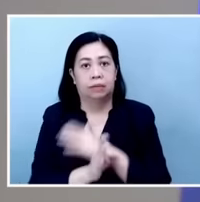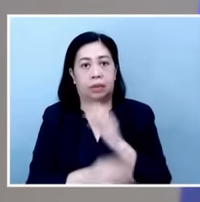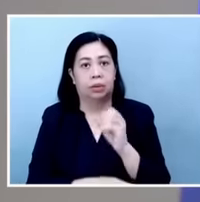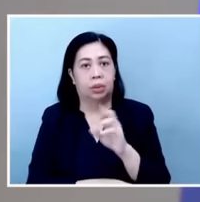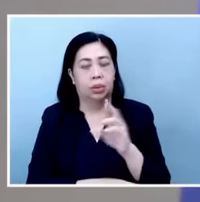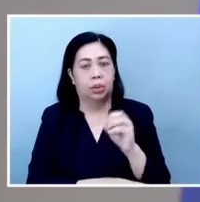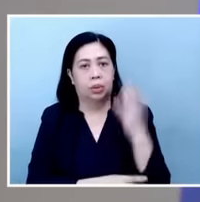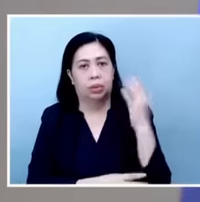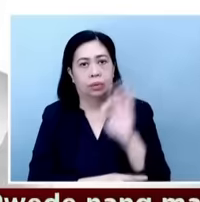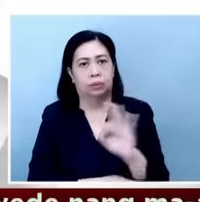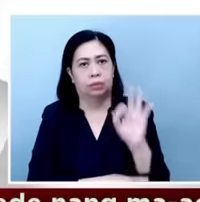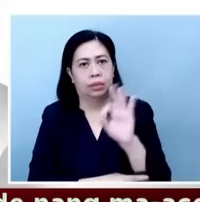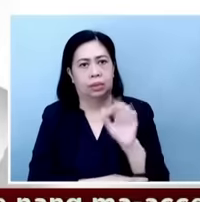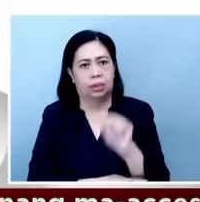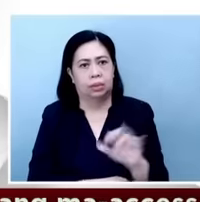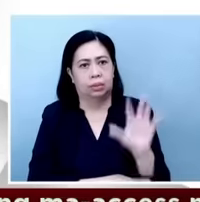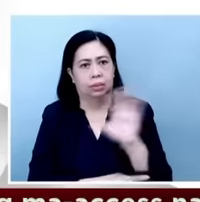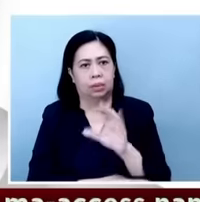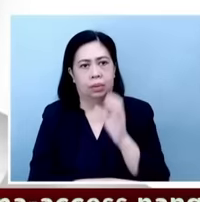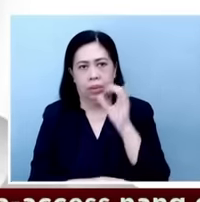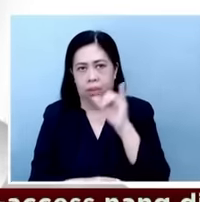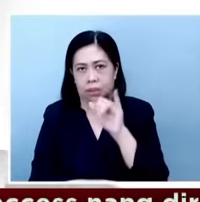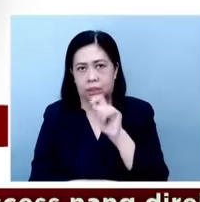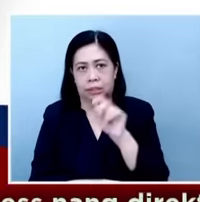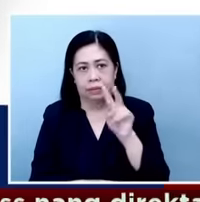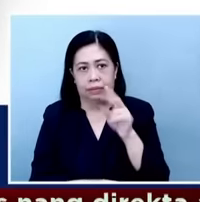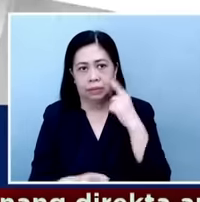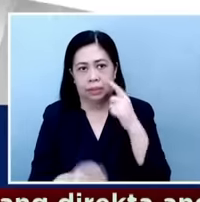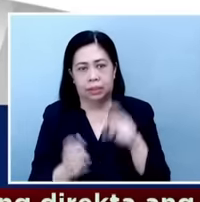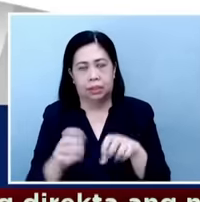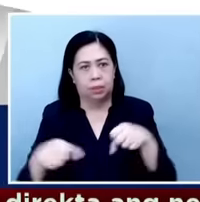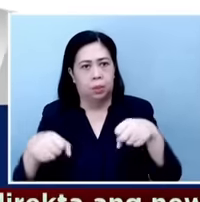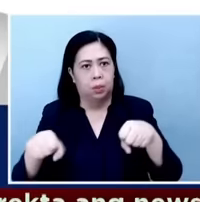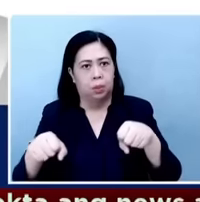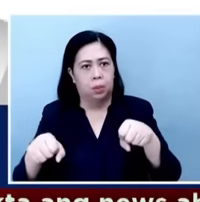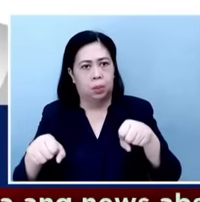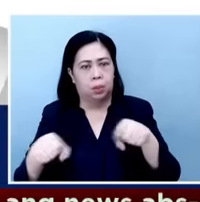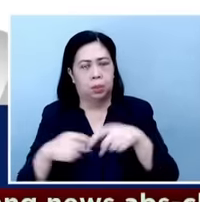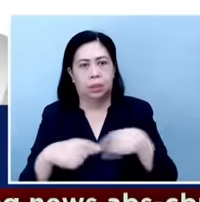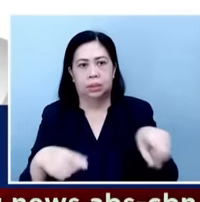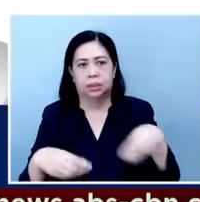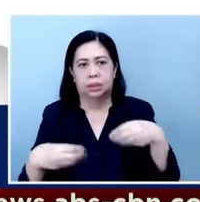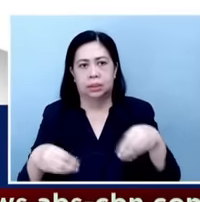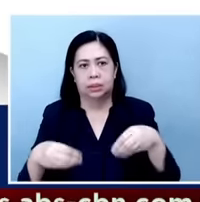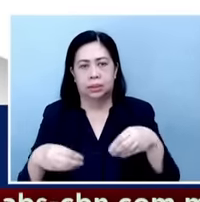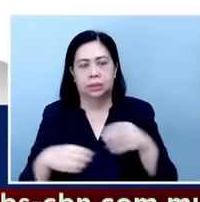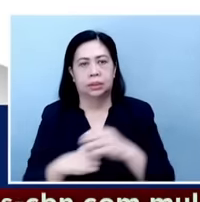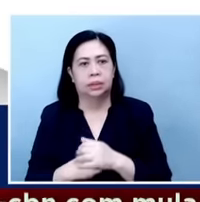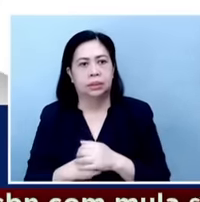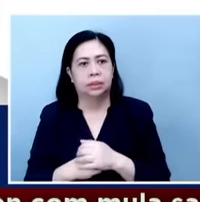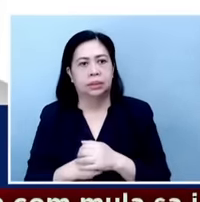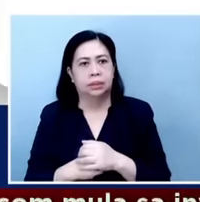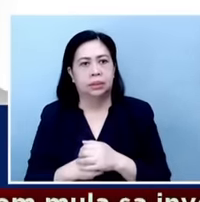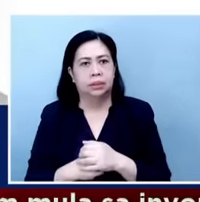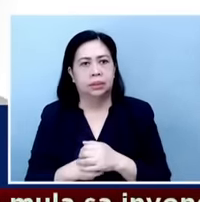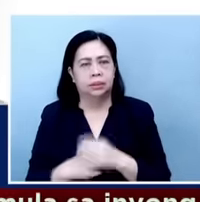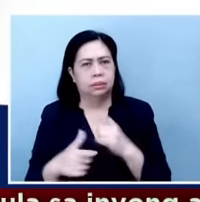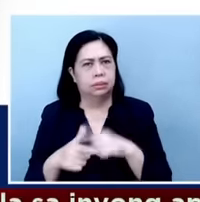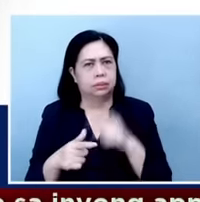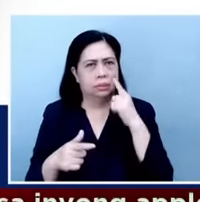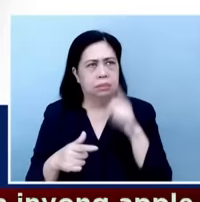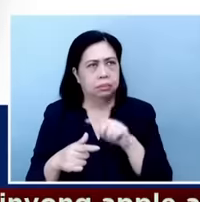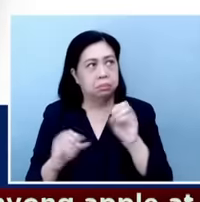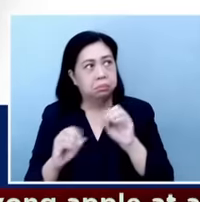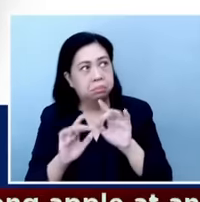umaga. Sa kuha ng CCTV, dumating ang suspect na sakay ng motorsiklo sa tindahan ni Ana May Hagape. Nang mapansing walang tao